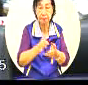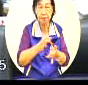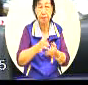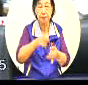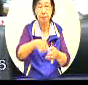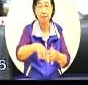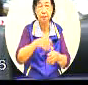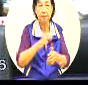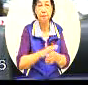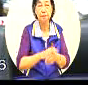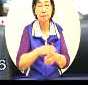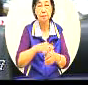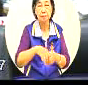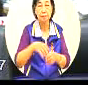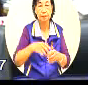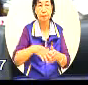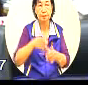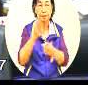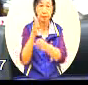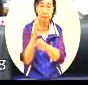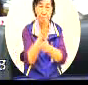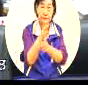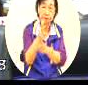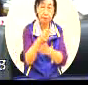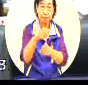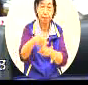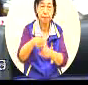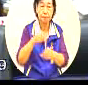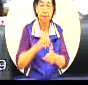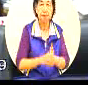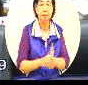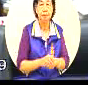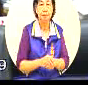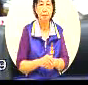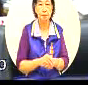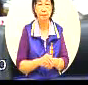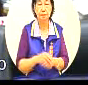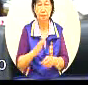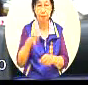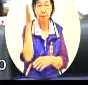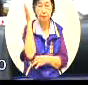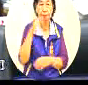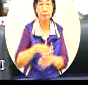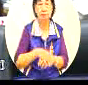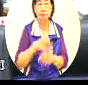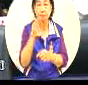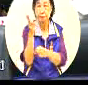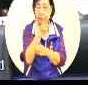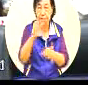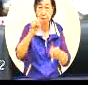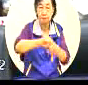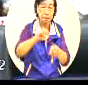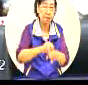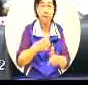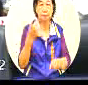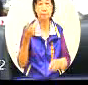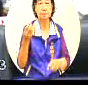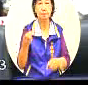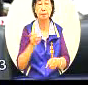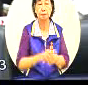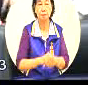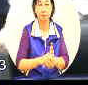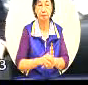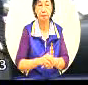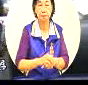们常常号称说现在监视器哦，市长现在的政策是说监视器不再建置，不再建置的同时，你应该